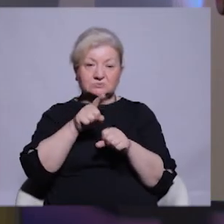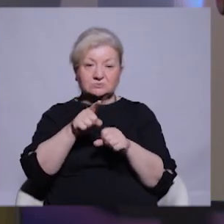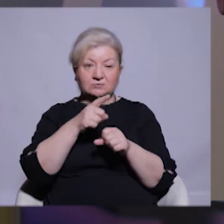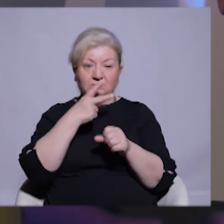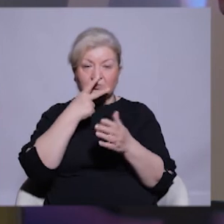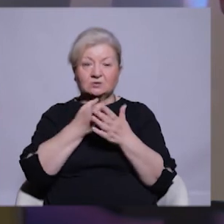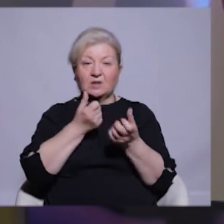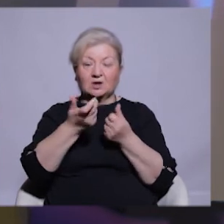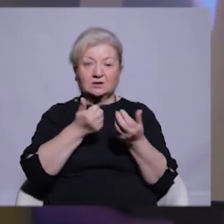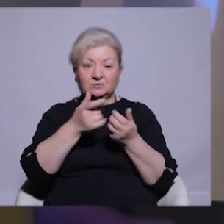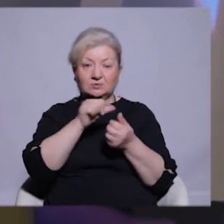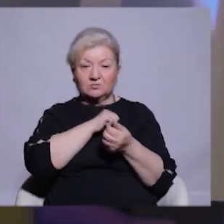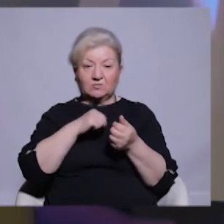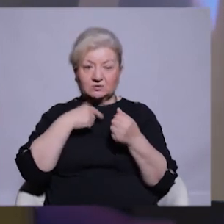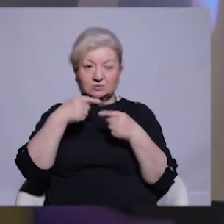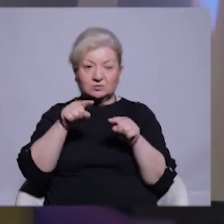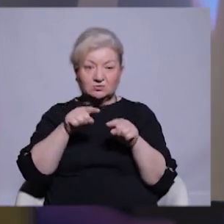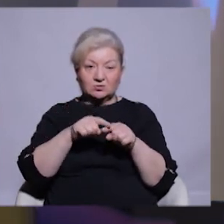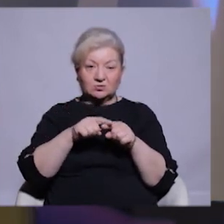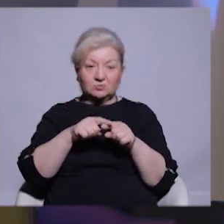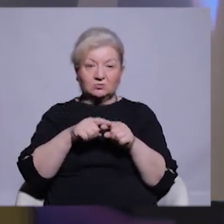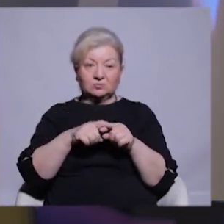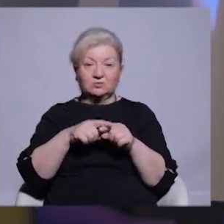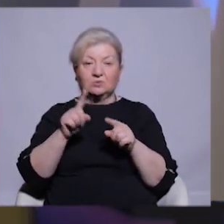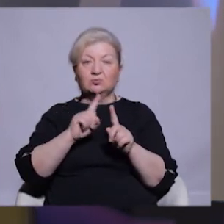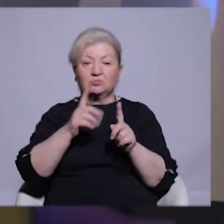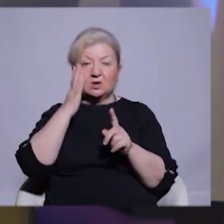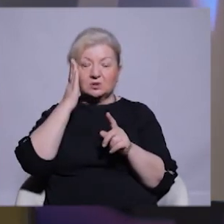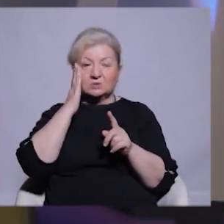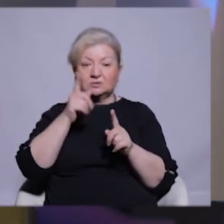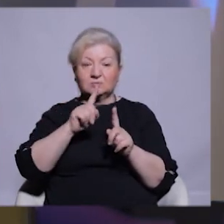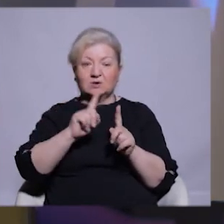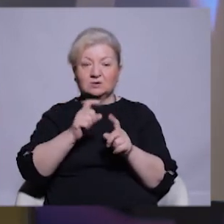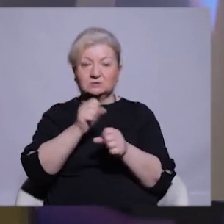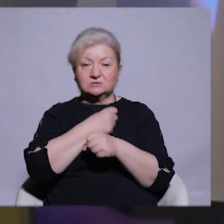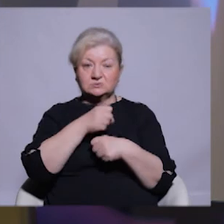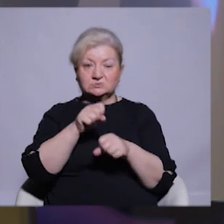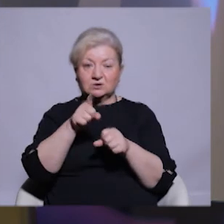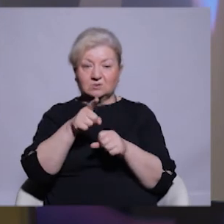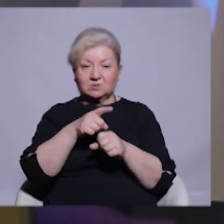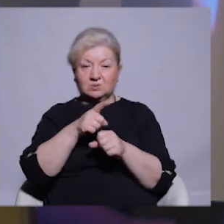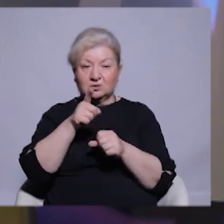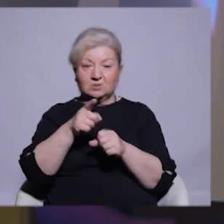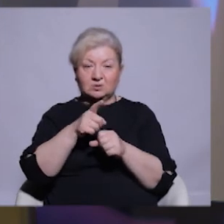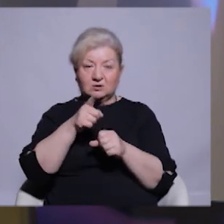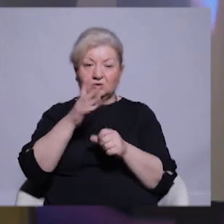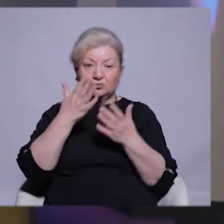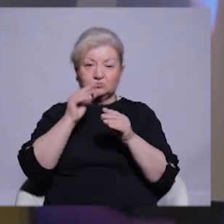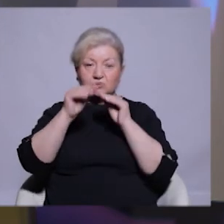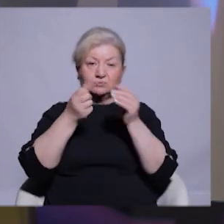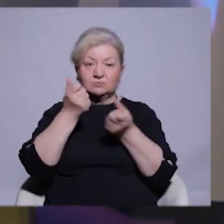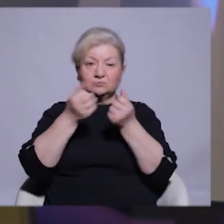ასე ვთქვათ, დაგეთვალათ თქვენ თვითონ და განგვესაზღვრათ რა იქნებოდა ეს სიჩქარე. აქ თუ ჩავსვავთ